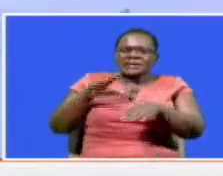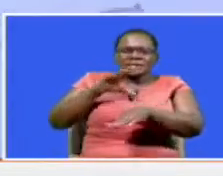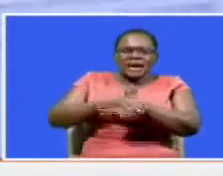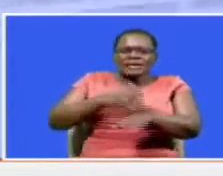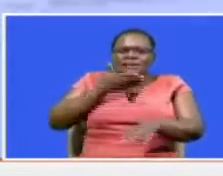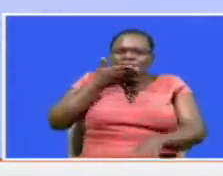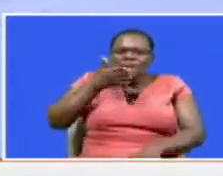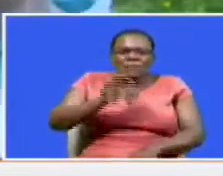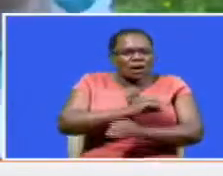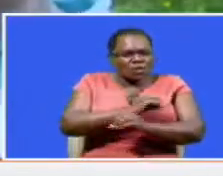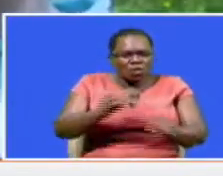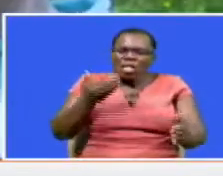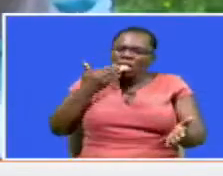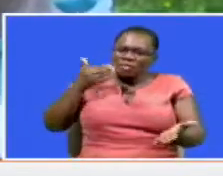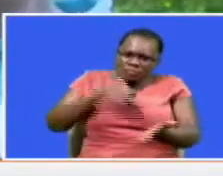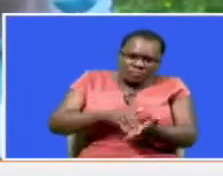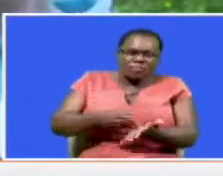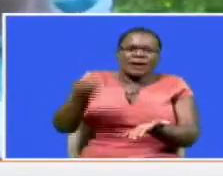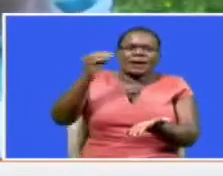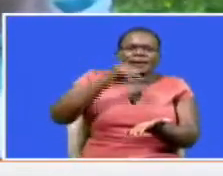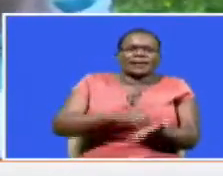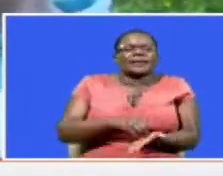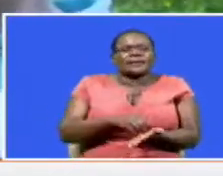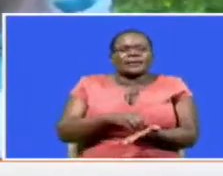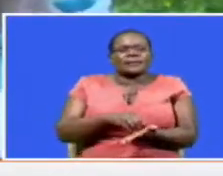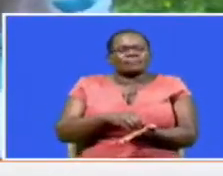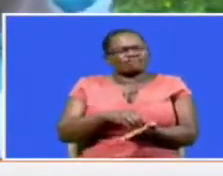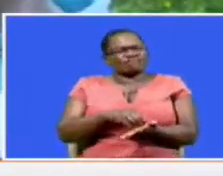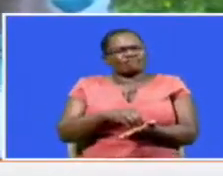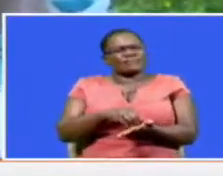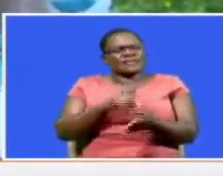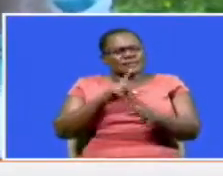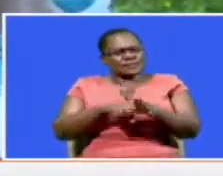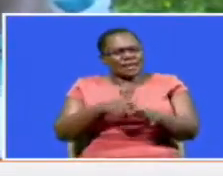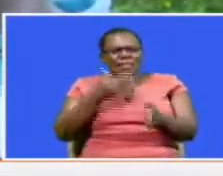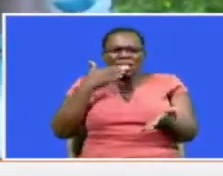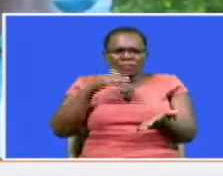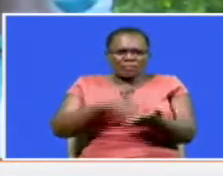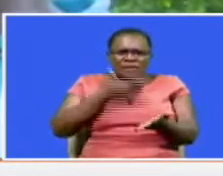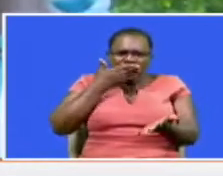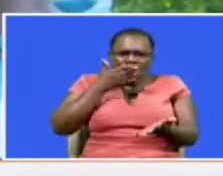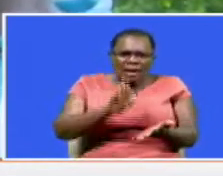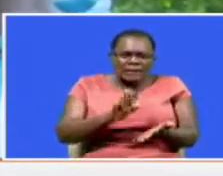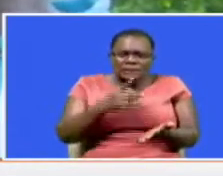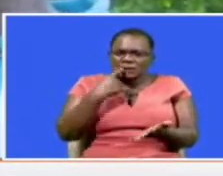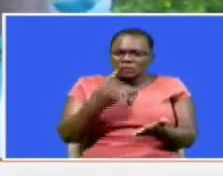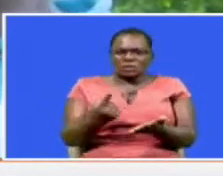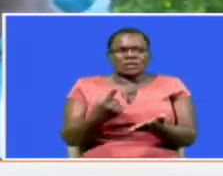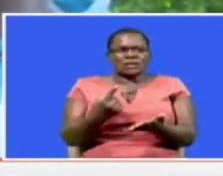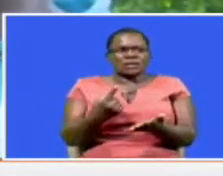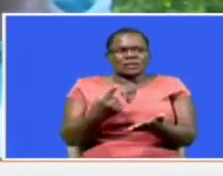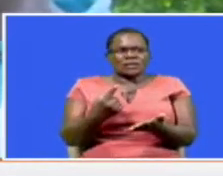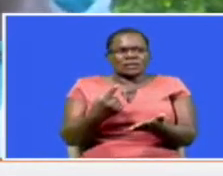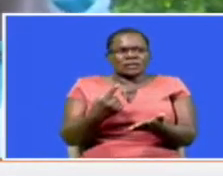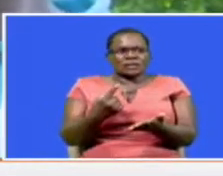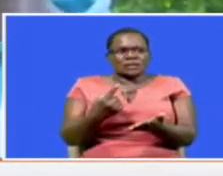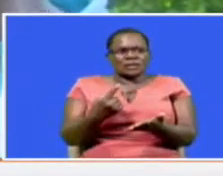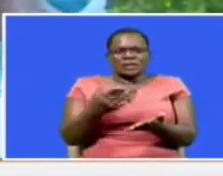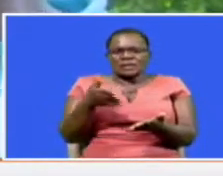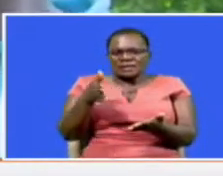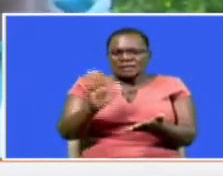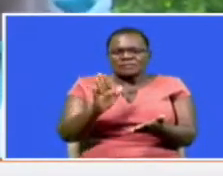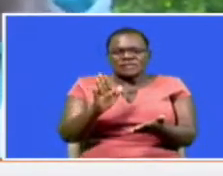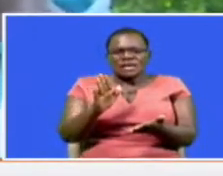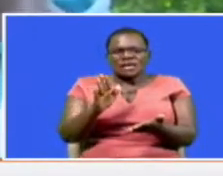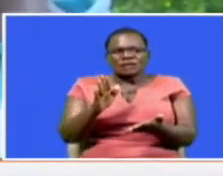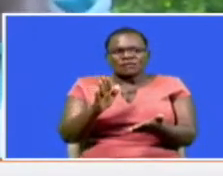haikukuja. Tukawaandikia tena. Wakati tulowaandikia, walitujibu, wakasema kwamba, wao siku hizo hawadili